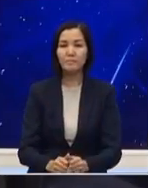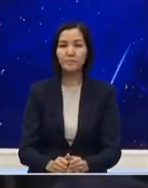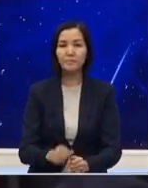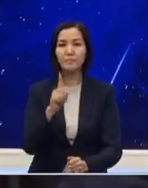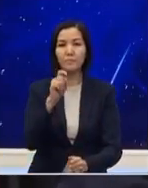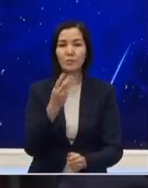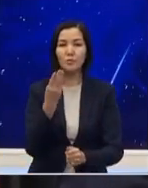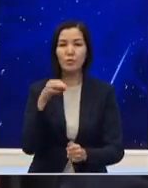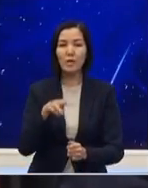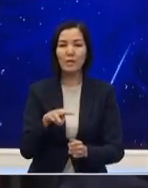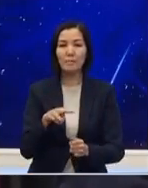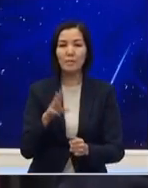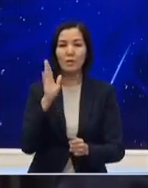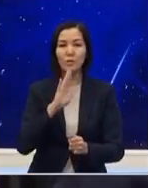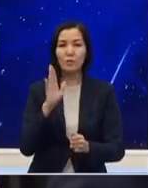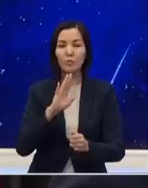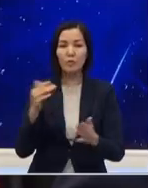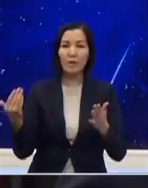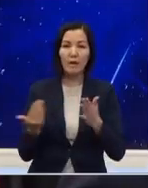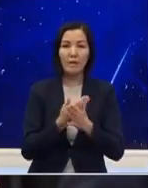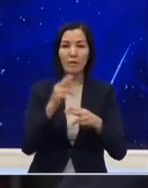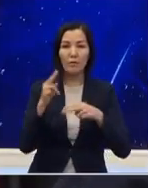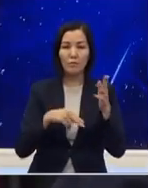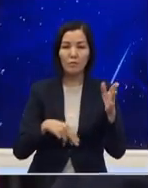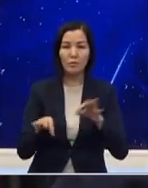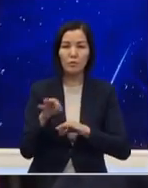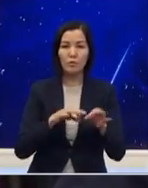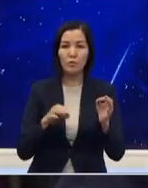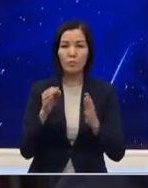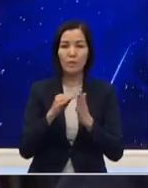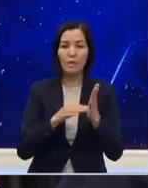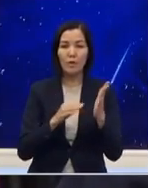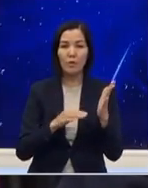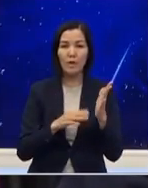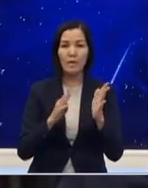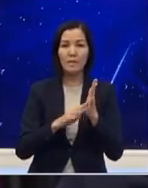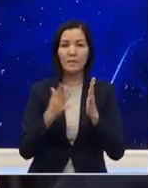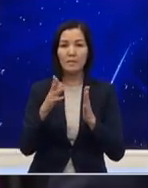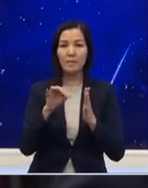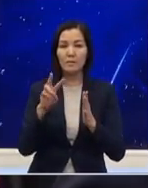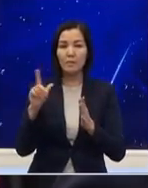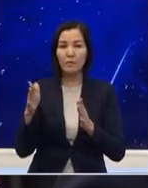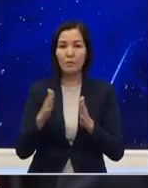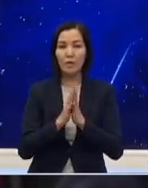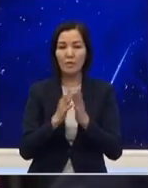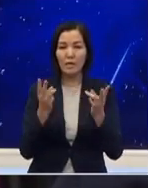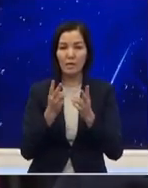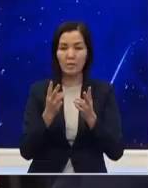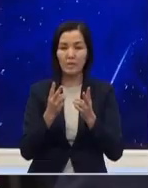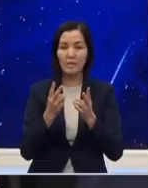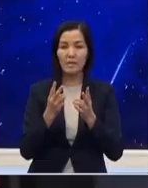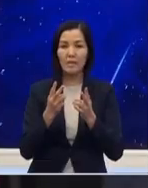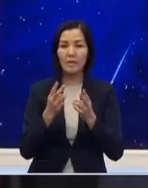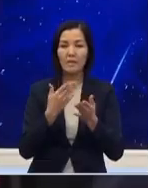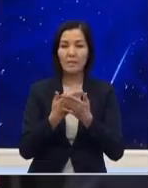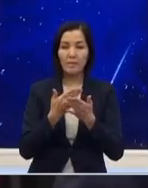шақырым суландыру жүйесін қалпына келтіру және оның құрылысын жобалауға 85 миллион теңге қаржы сұраймыз. Егер